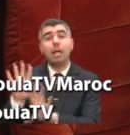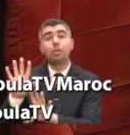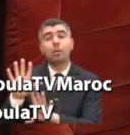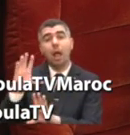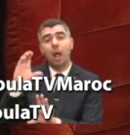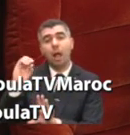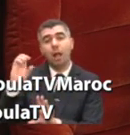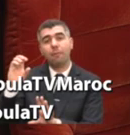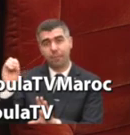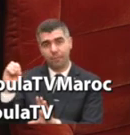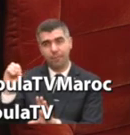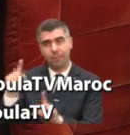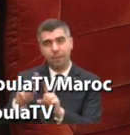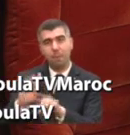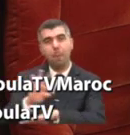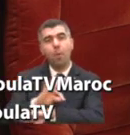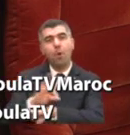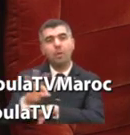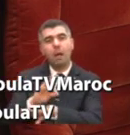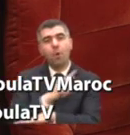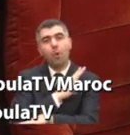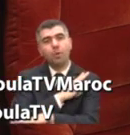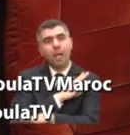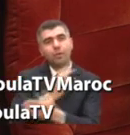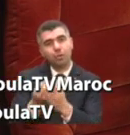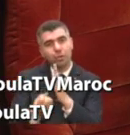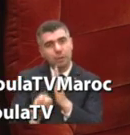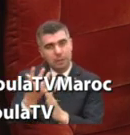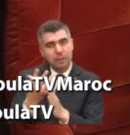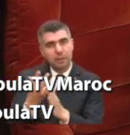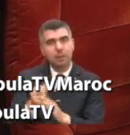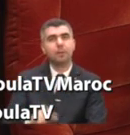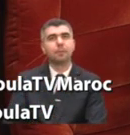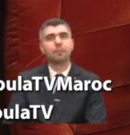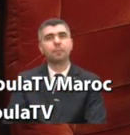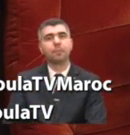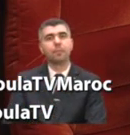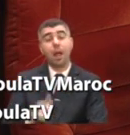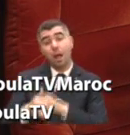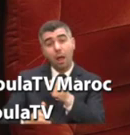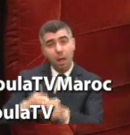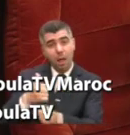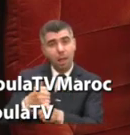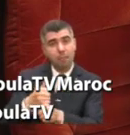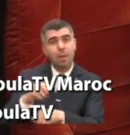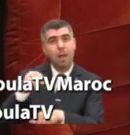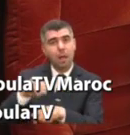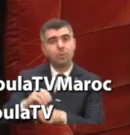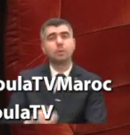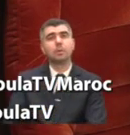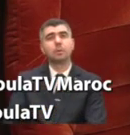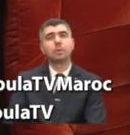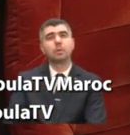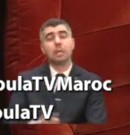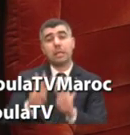جديد في إطار ديال التوظيف ديال الأساتذة أطر الأكاديميات، وهذا العام هذا 15,000 كاين